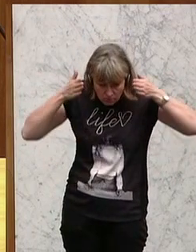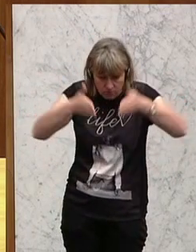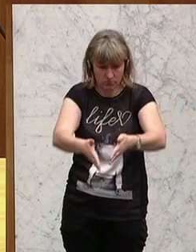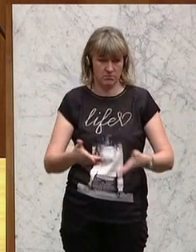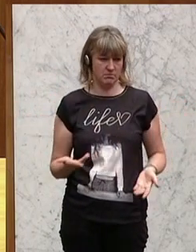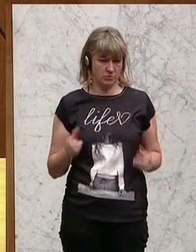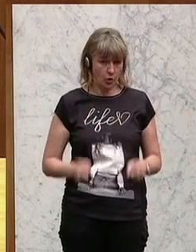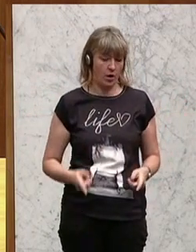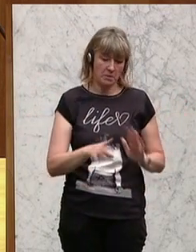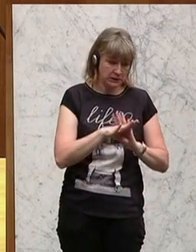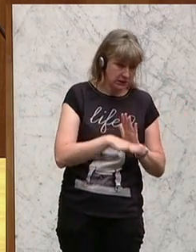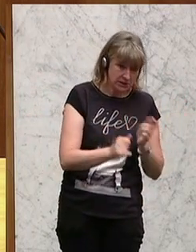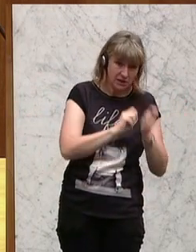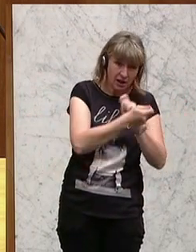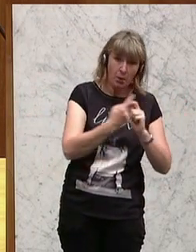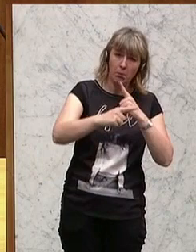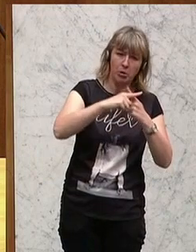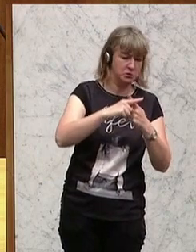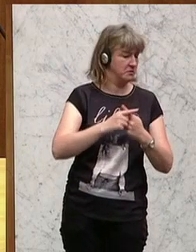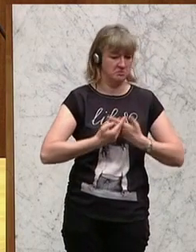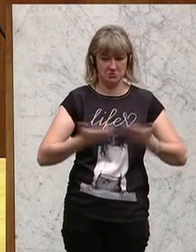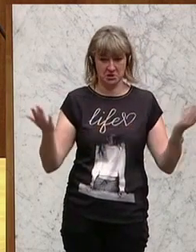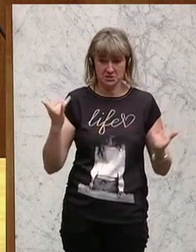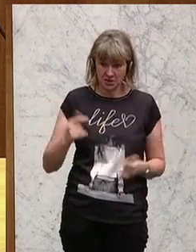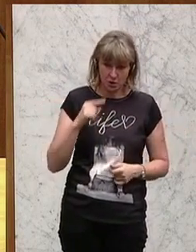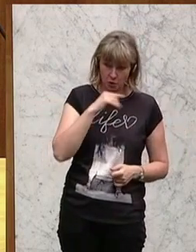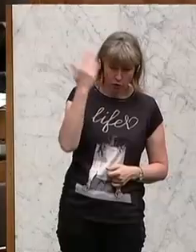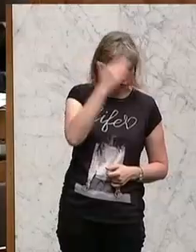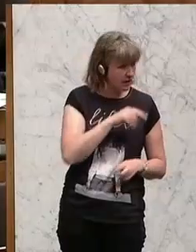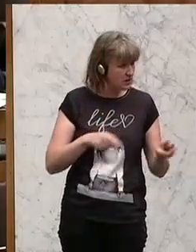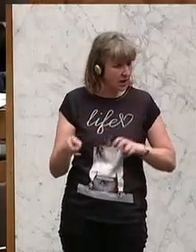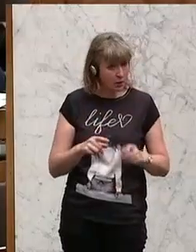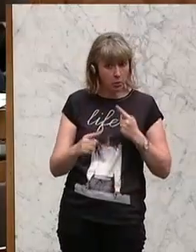wieder nichts zum Positiven und erst recht nie mit dieser rot-schwarzen Regierung.